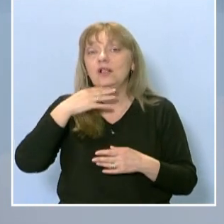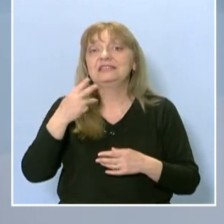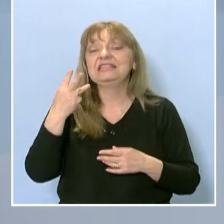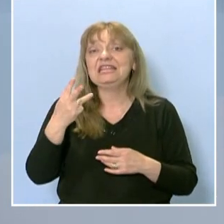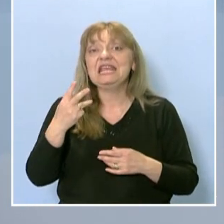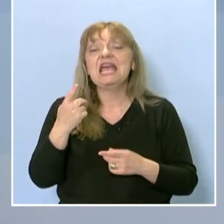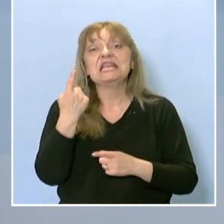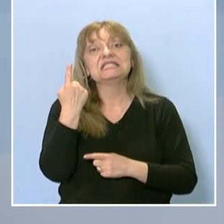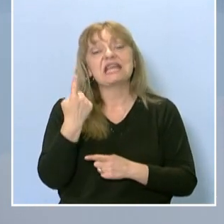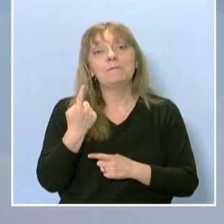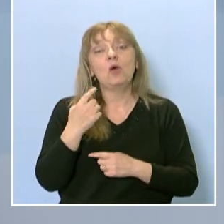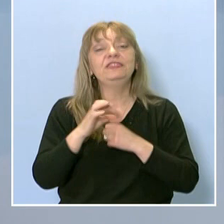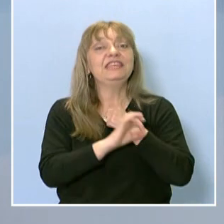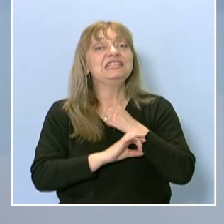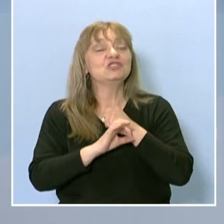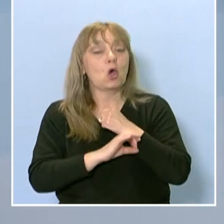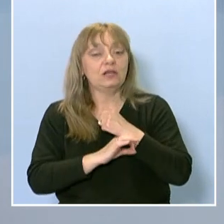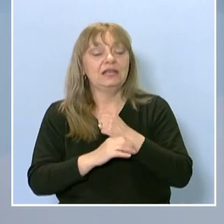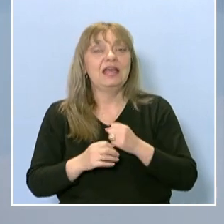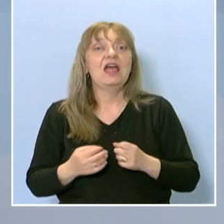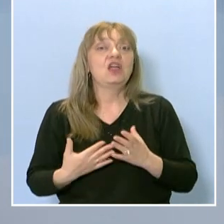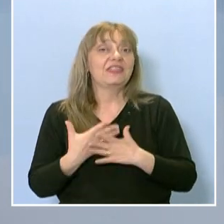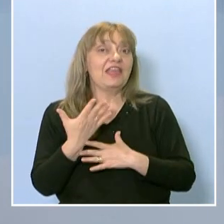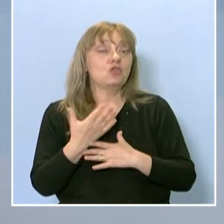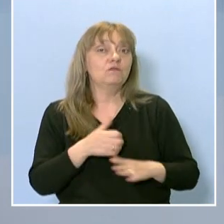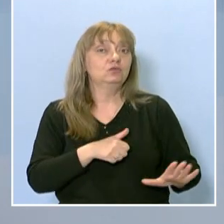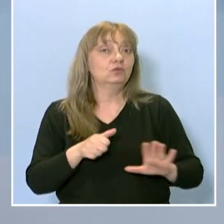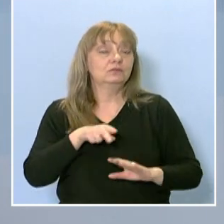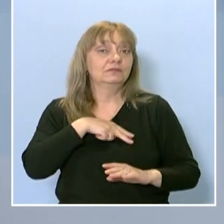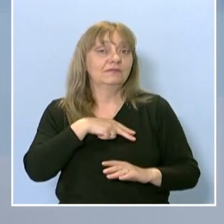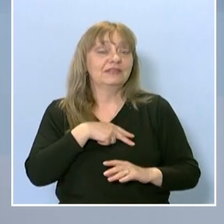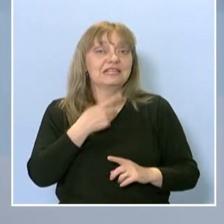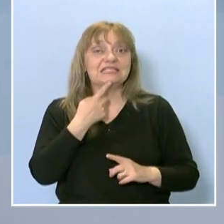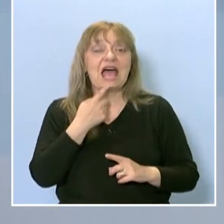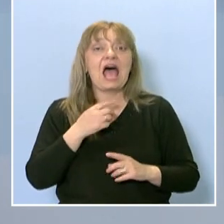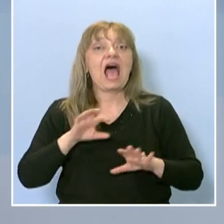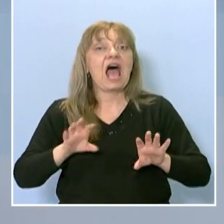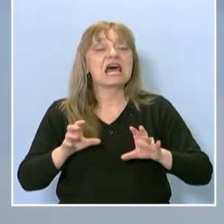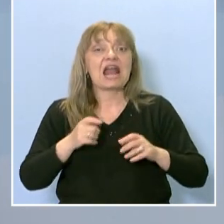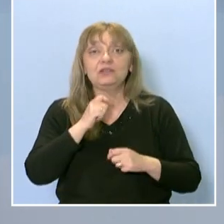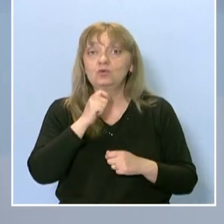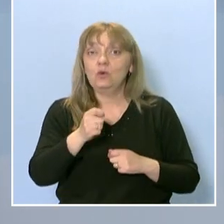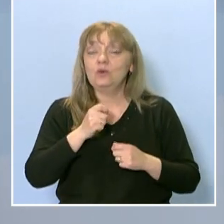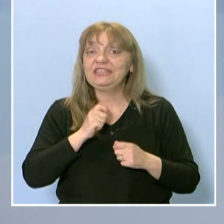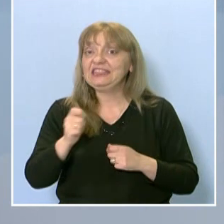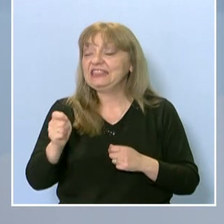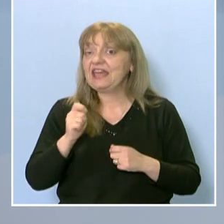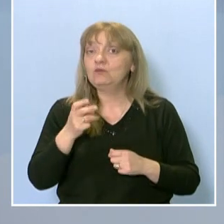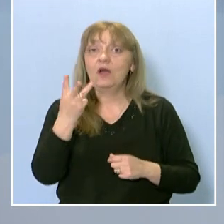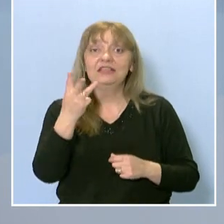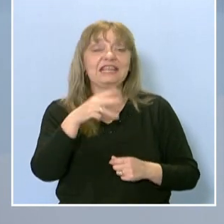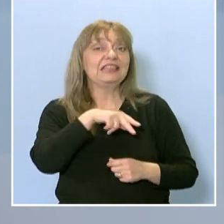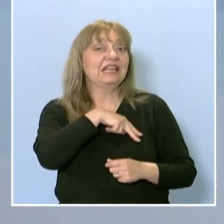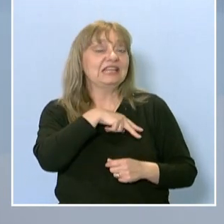истории». Най-новото отличие на Божана Станева обаче е за радиоинтервю. Трета награда от 11-я